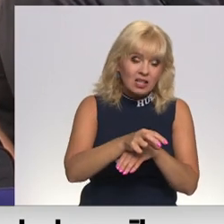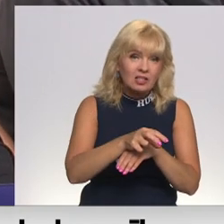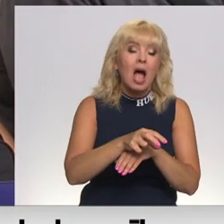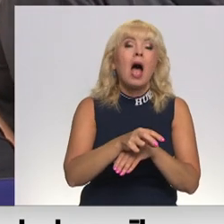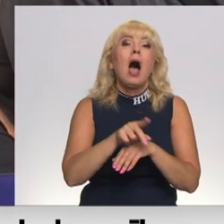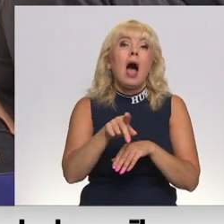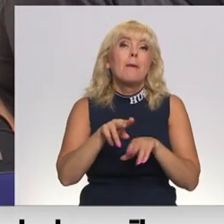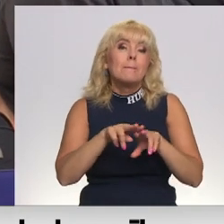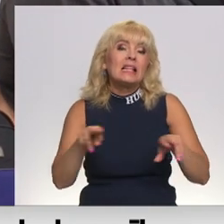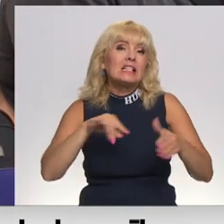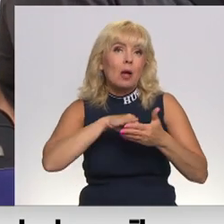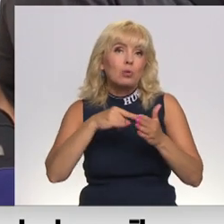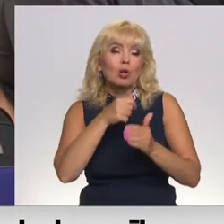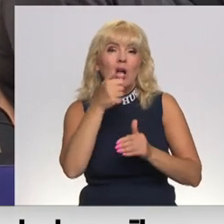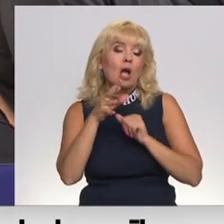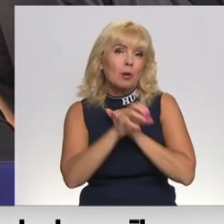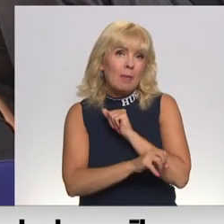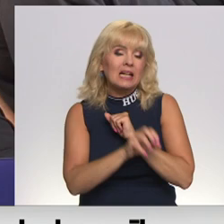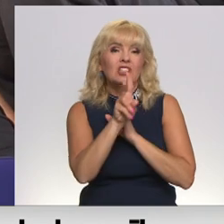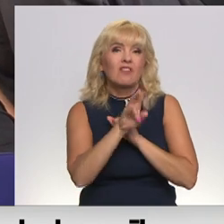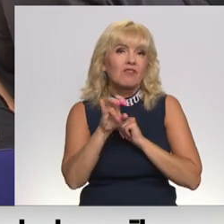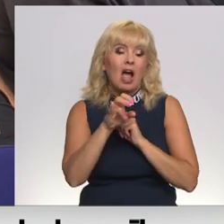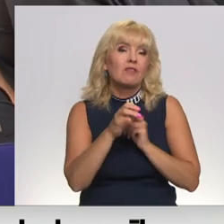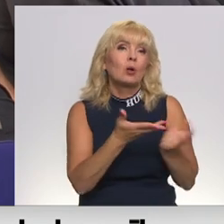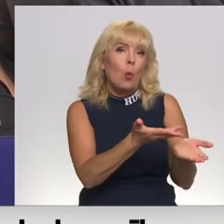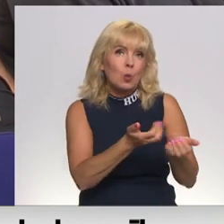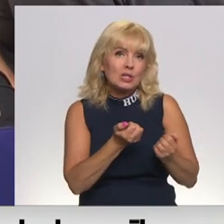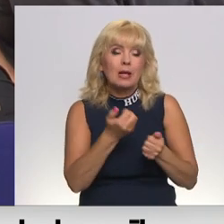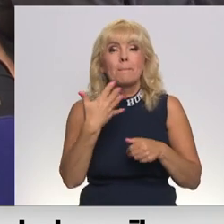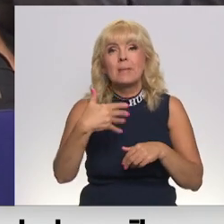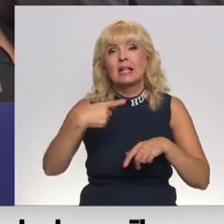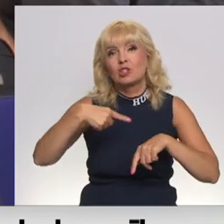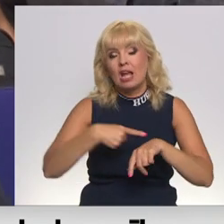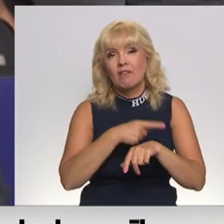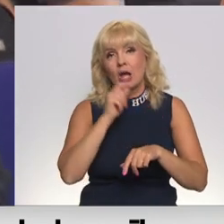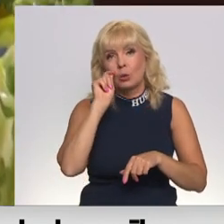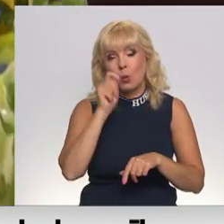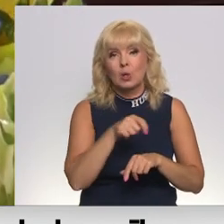projektā līdz gada beigām Vaivaros tiks uzņemti vēl 50 ievainotie